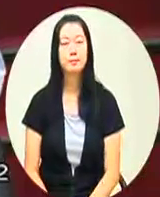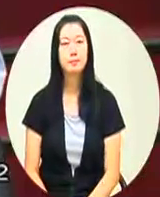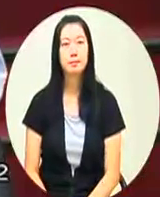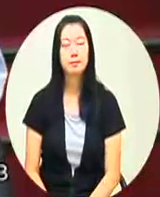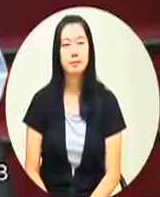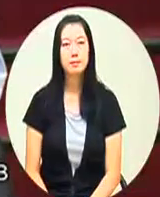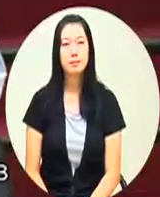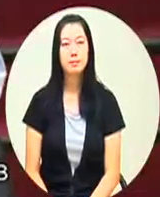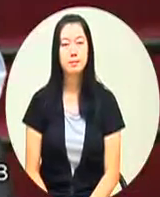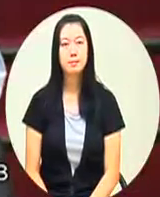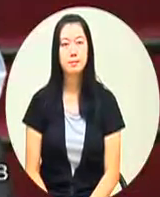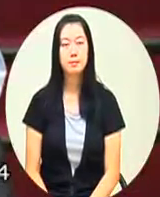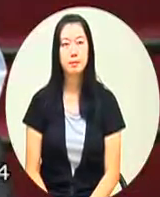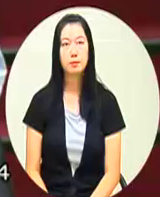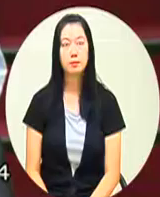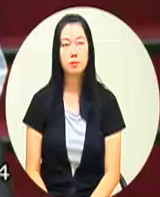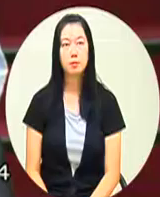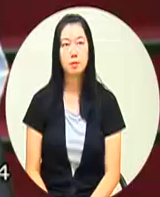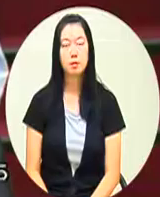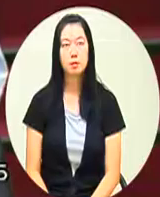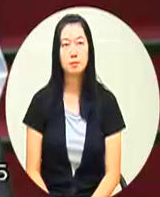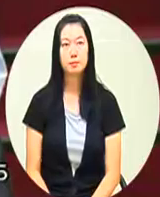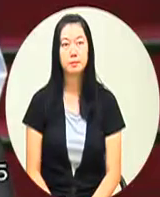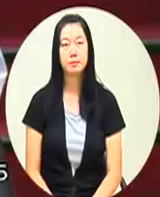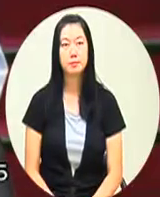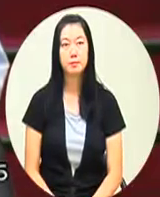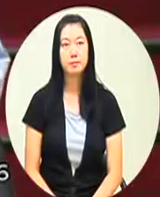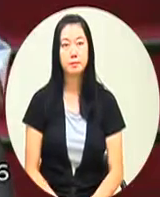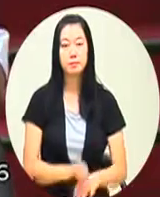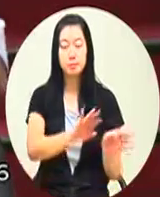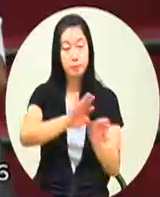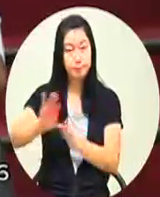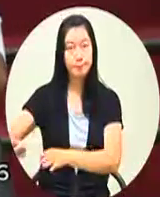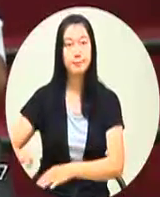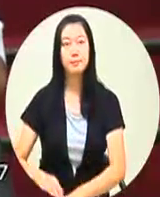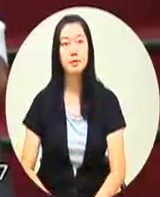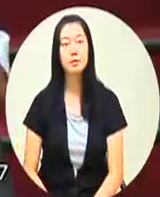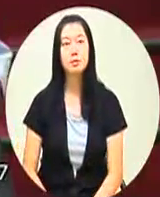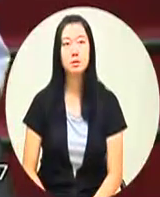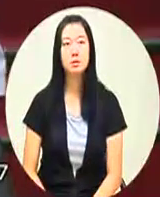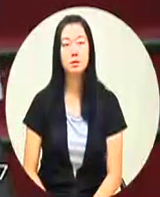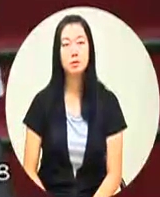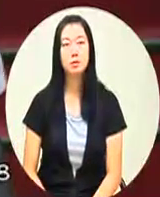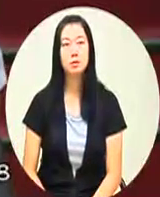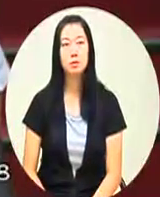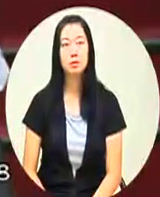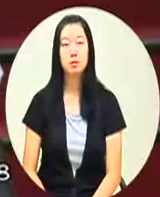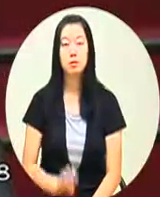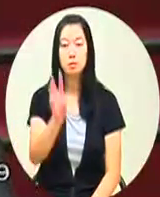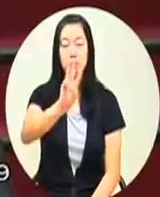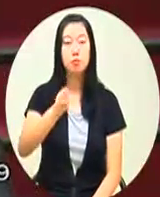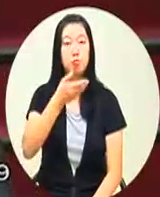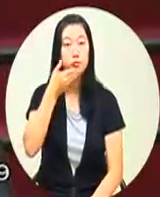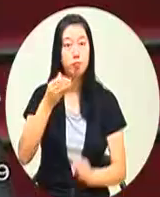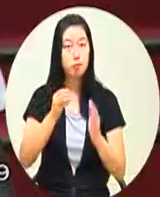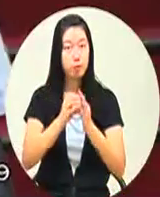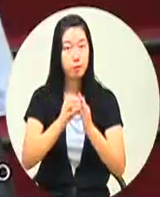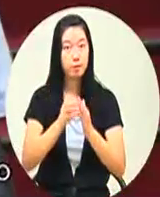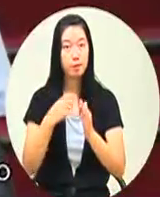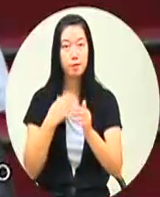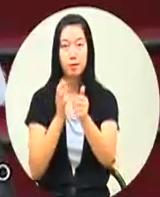谢。 好，谢谢局长哈。那么下一个我要咨询的是水利局